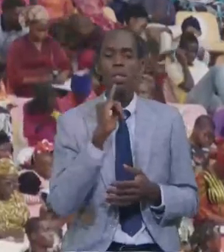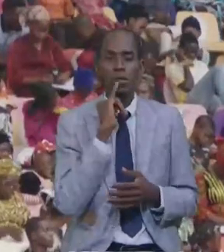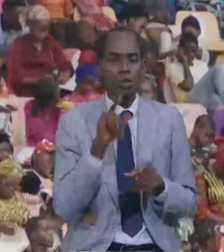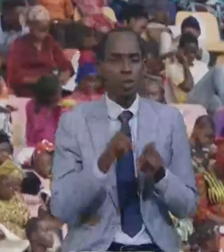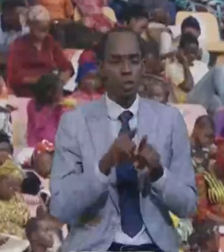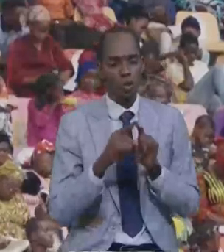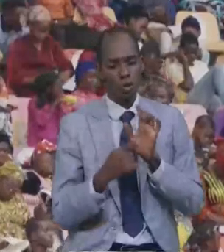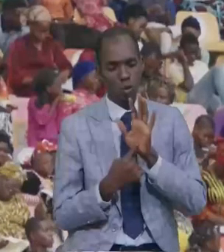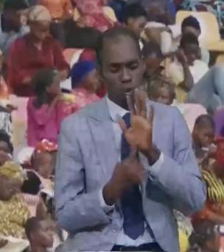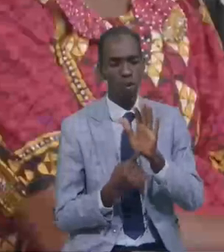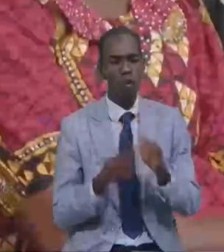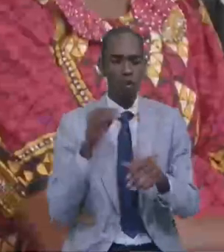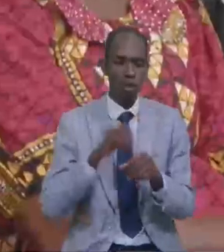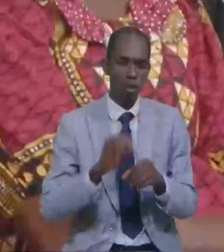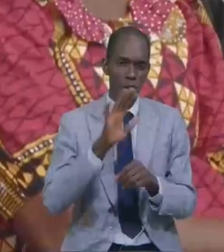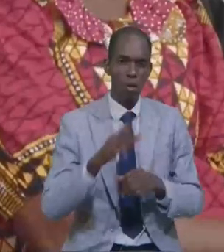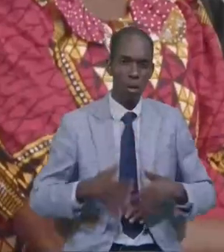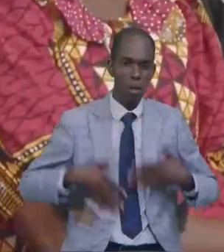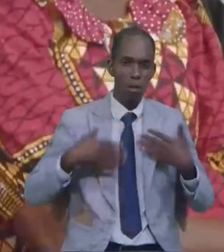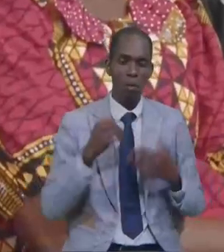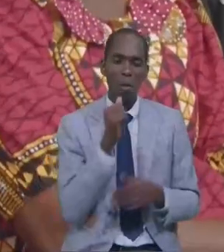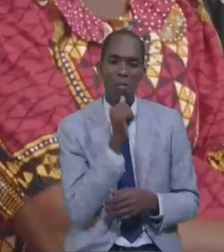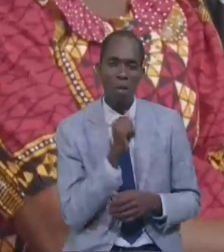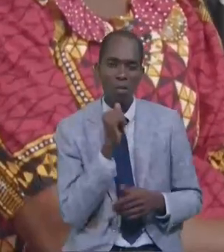vie publique, dans votre vie.